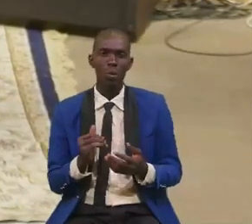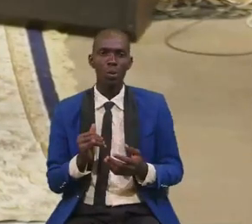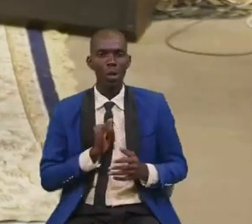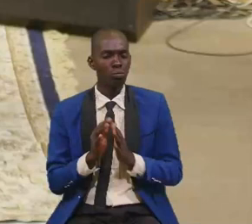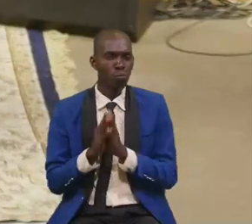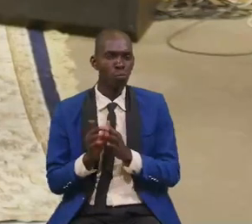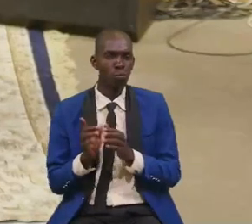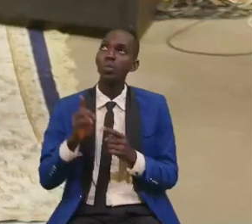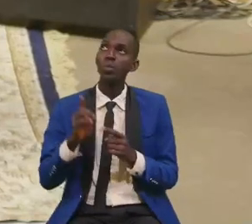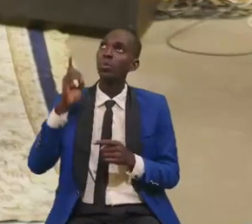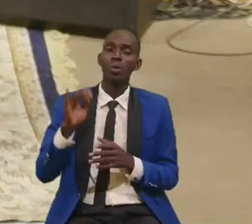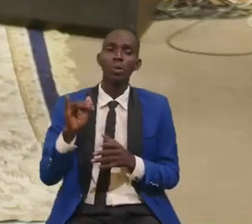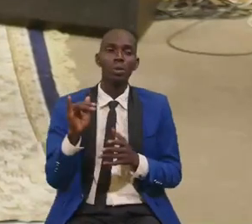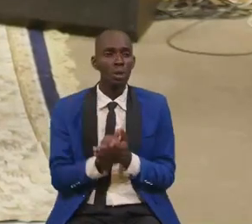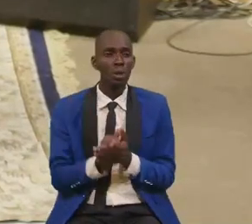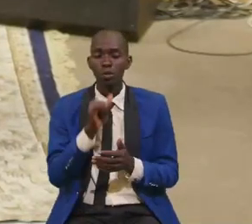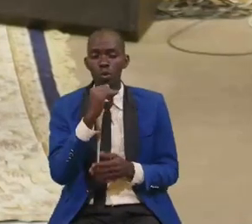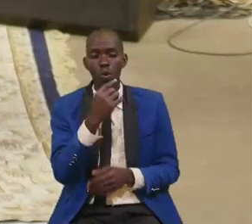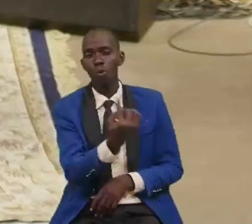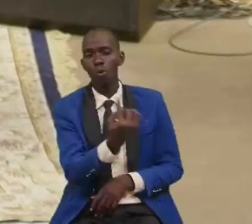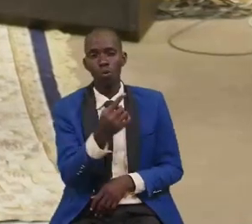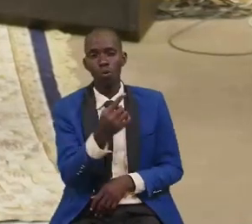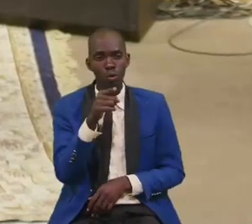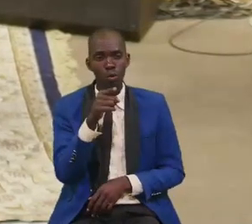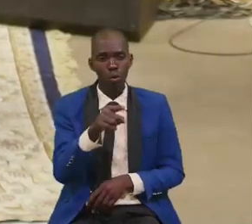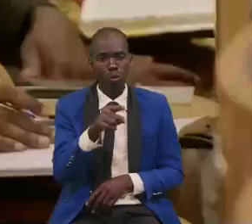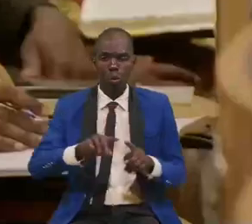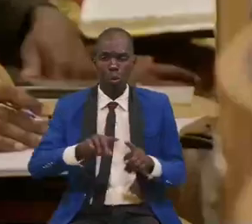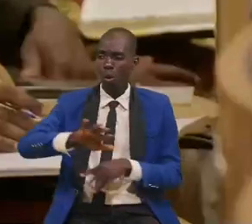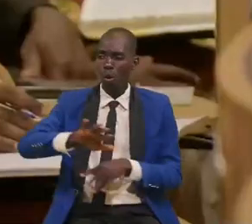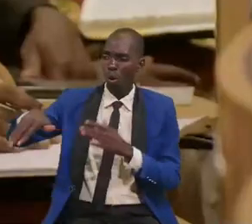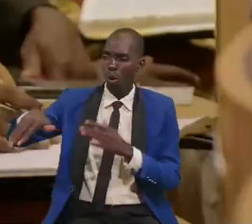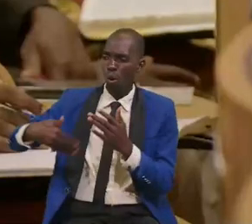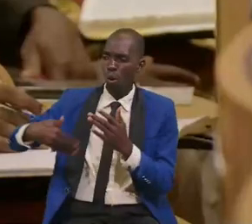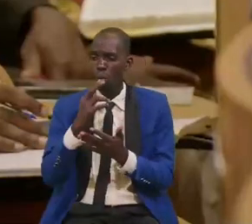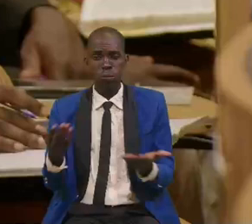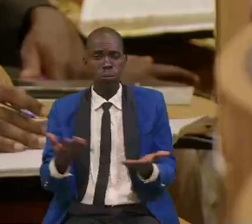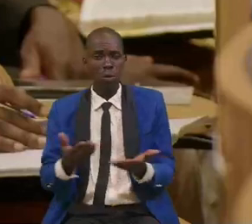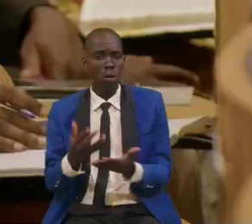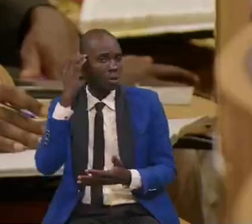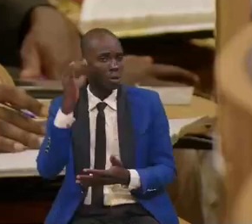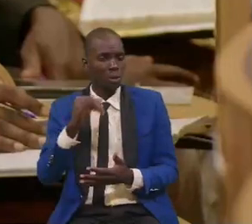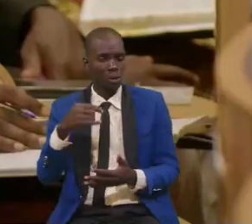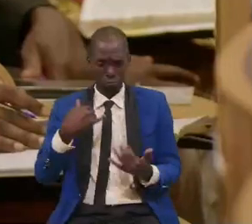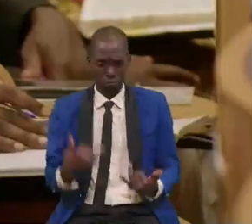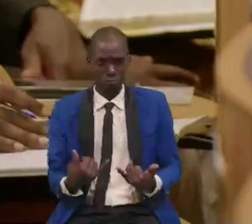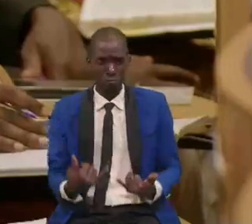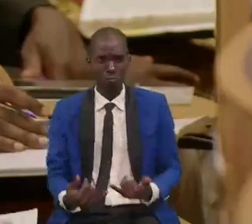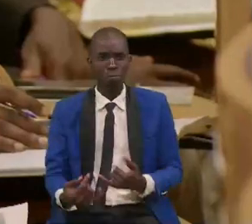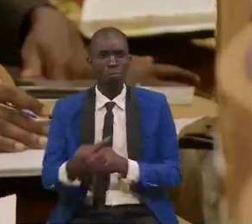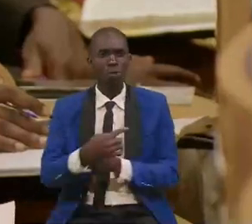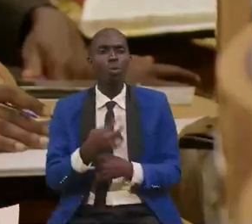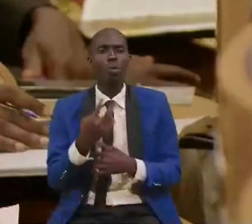toi, mais encore tous ceux qui m'écoutent aujourd'hui, vous deveniez tel que je suis,